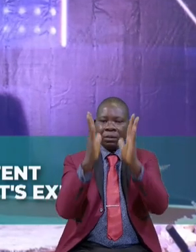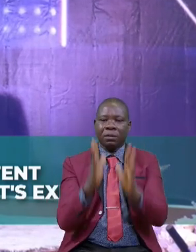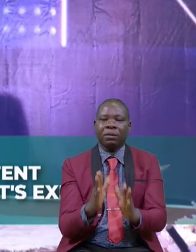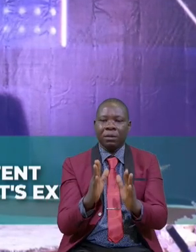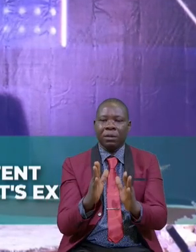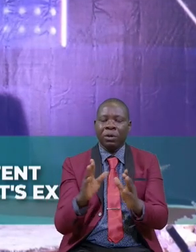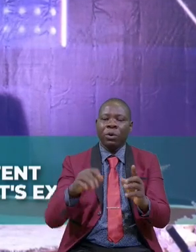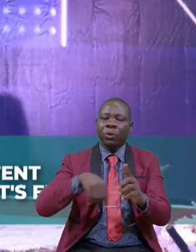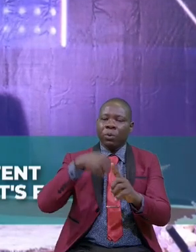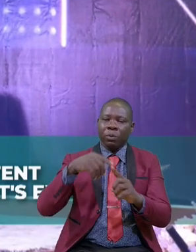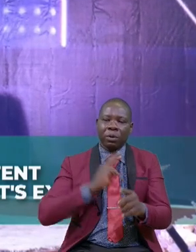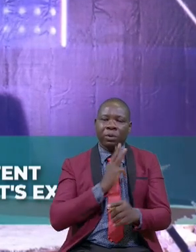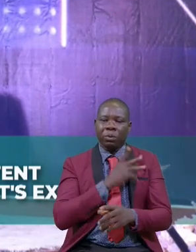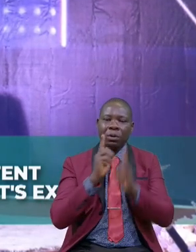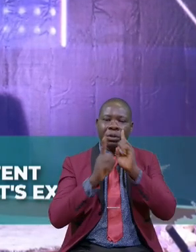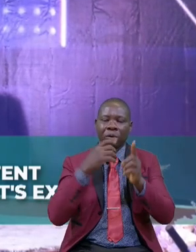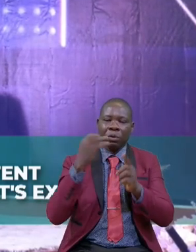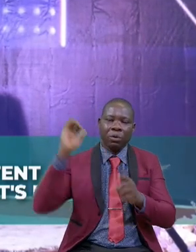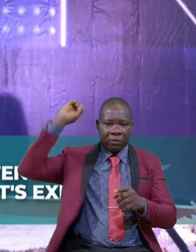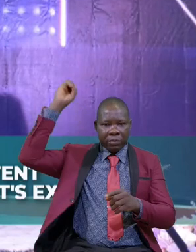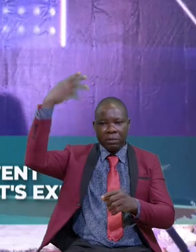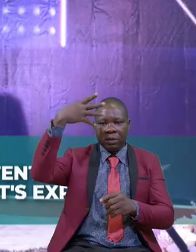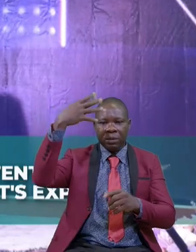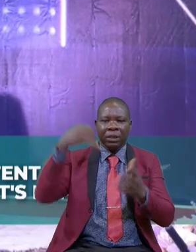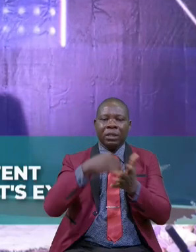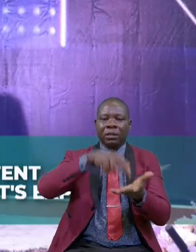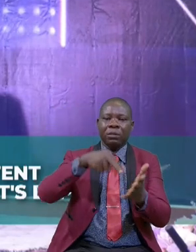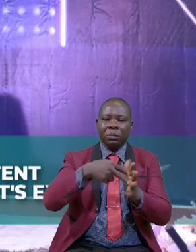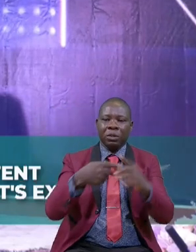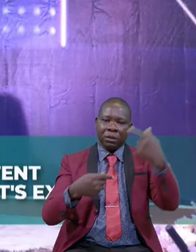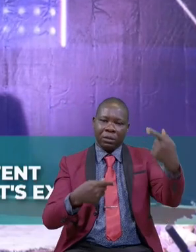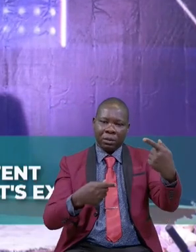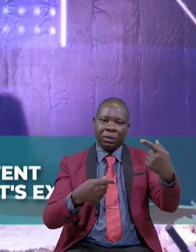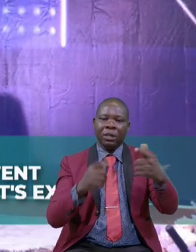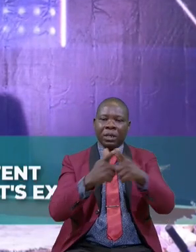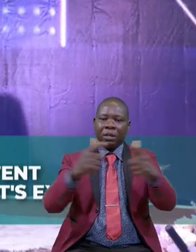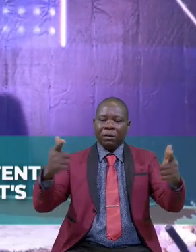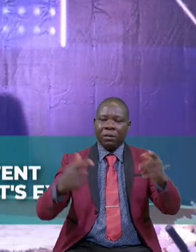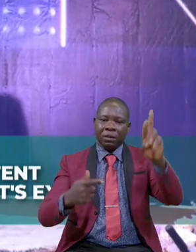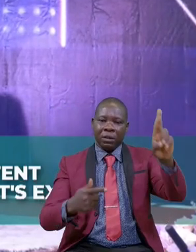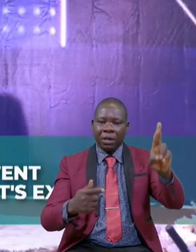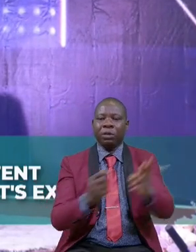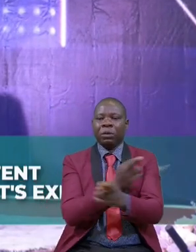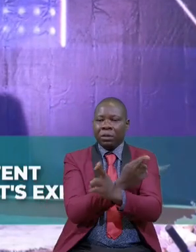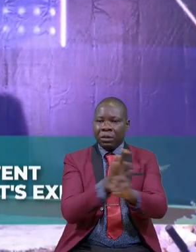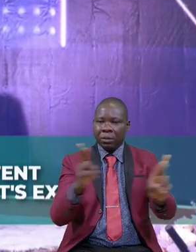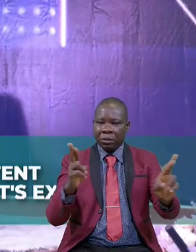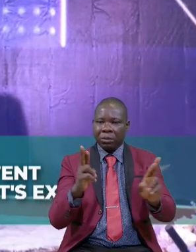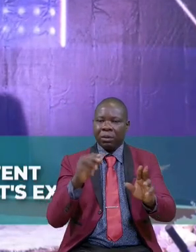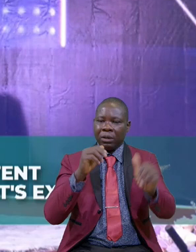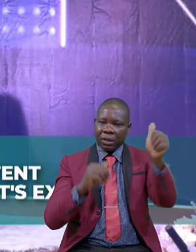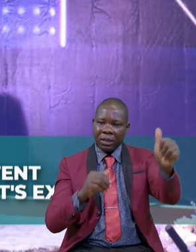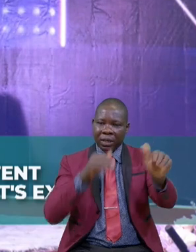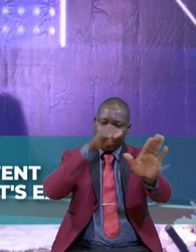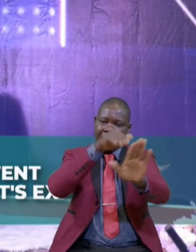grâce est ceci. La grâce est la grande rédemption aux dépens de Christ. Il a tout payé.